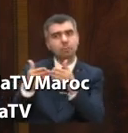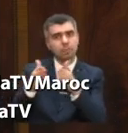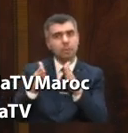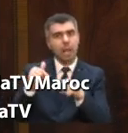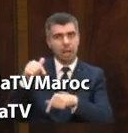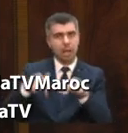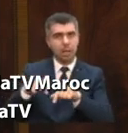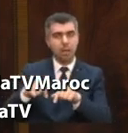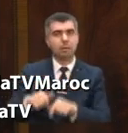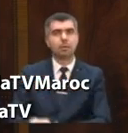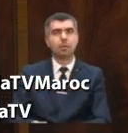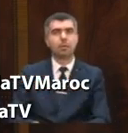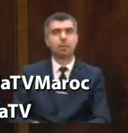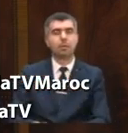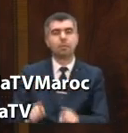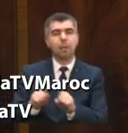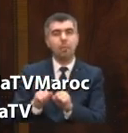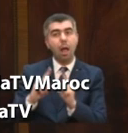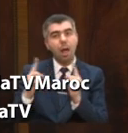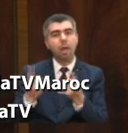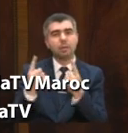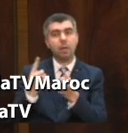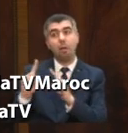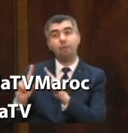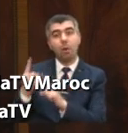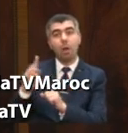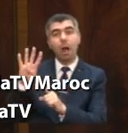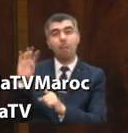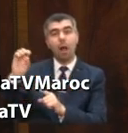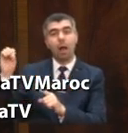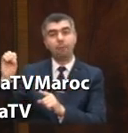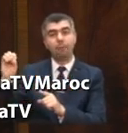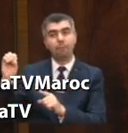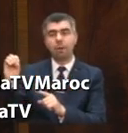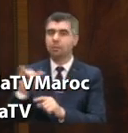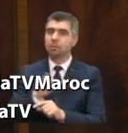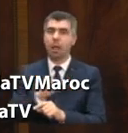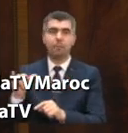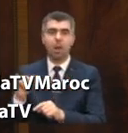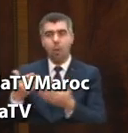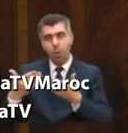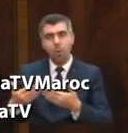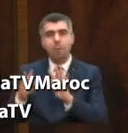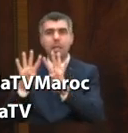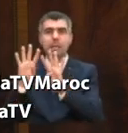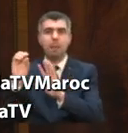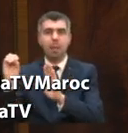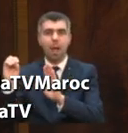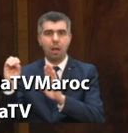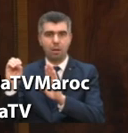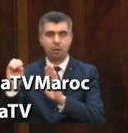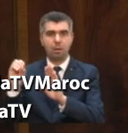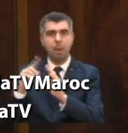كيشغل في حالات النشاط العادية ديالو 4000 5000 اليوم بدأ ب 800 مثلا 800، وغيبدأ هذا الرقم